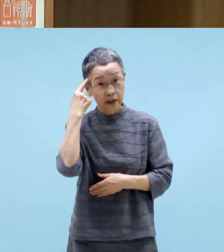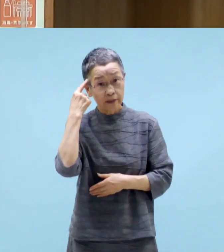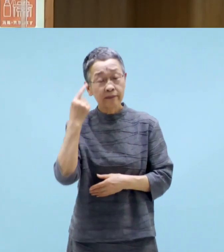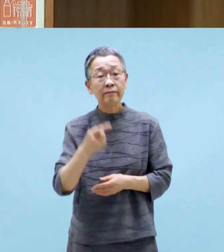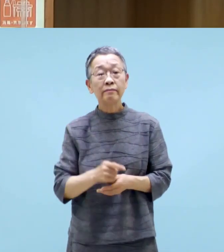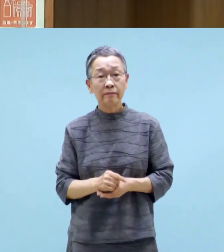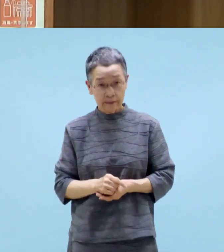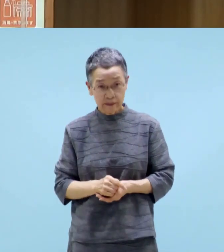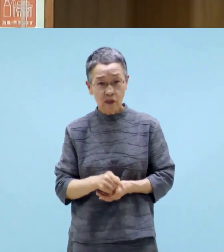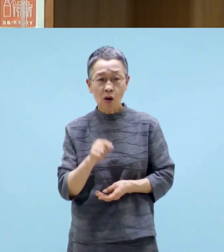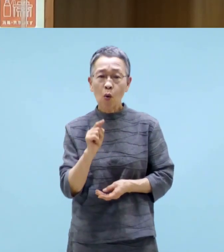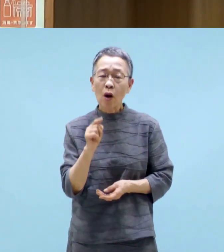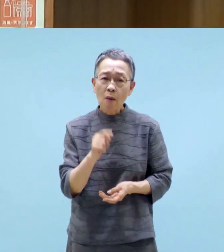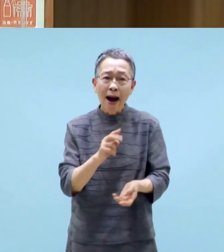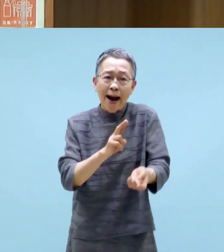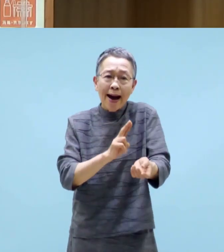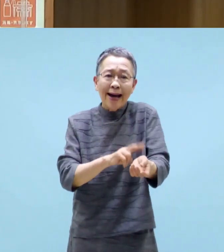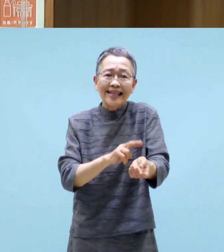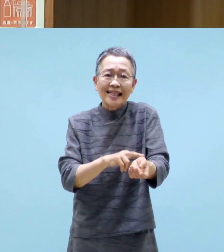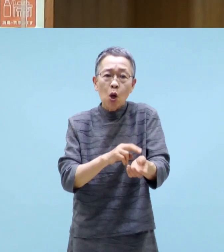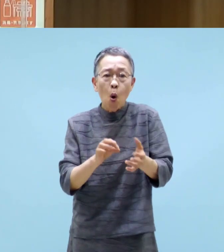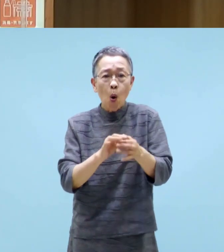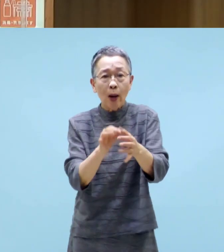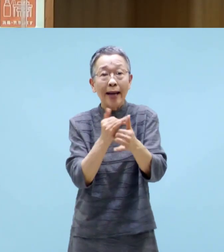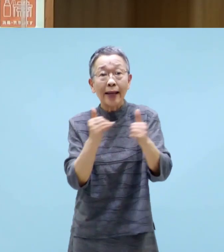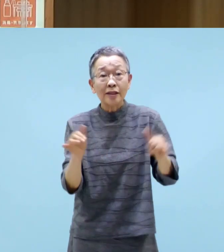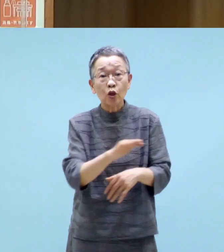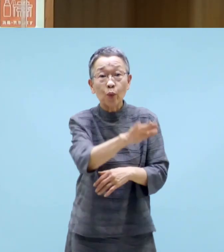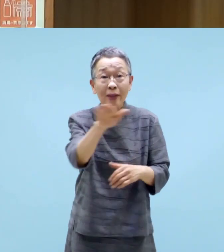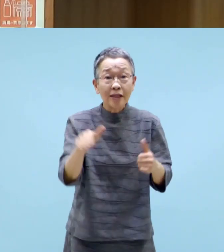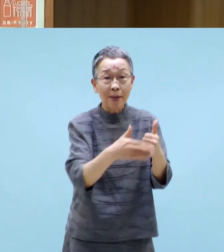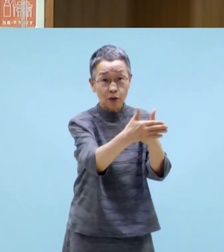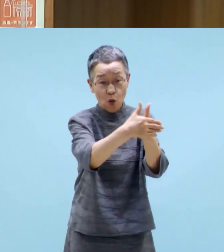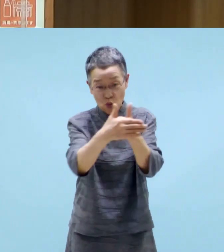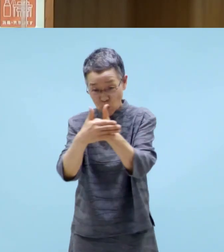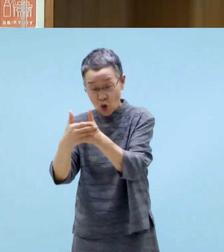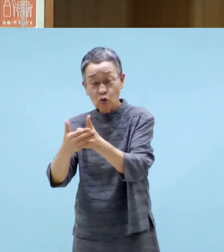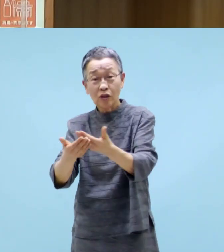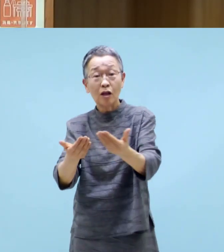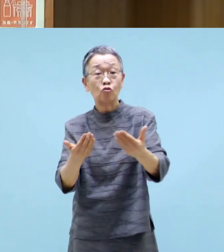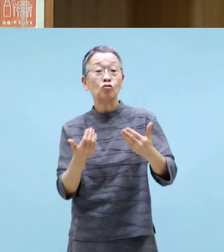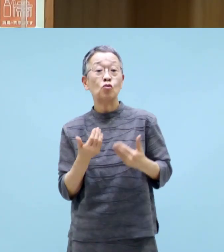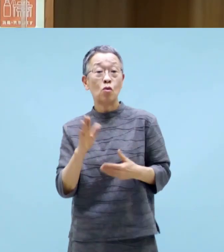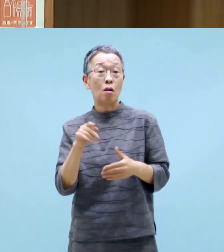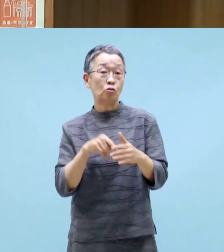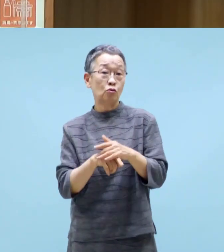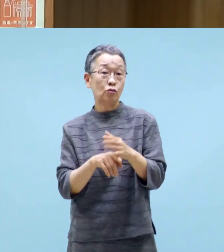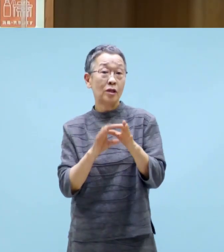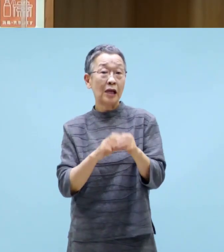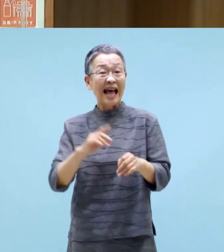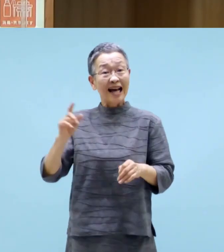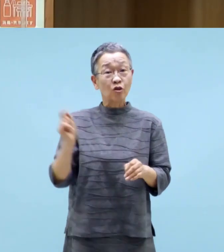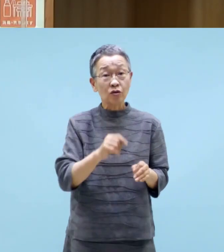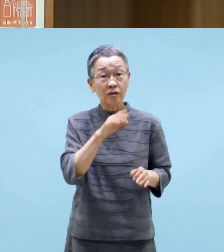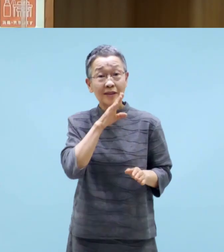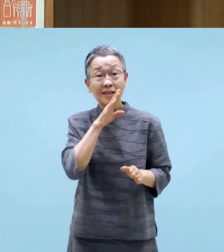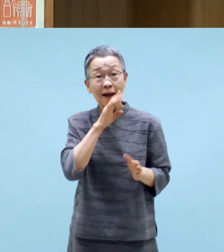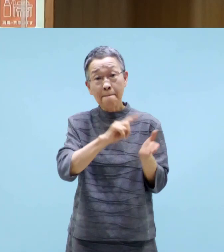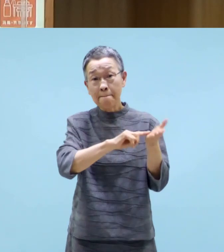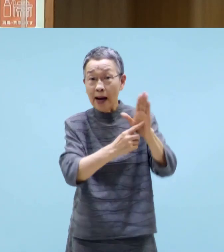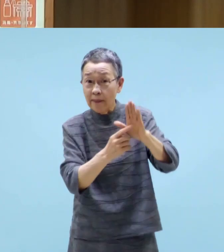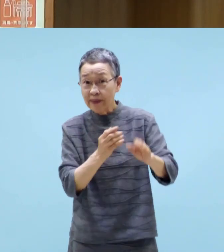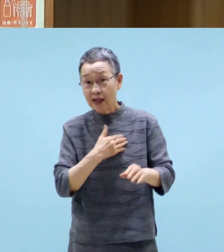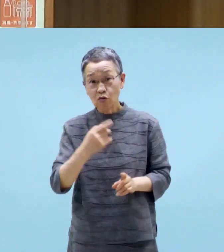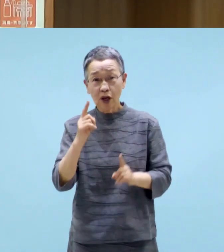医療関係者の皆様にも大変なご協力いただけなければならないので、すぐできるかどうかは別として、や